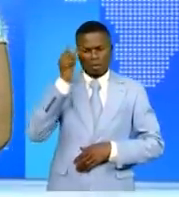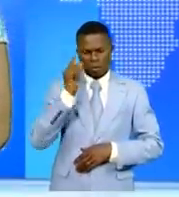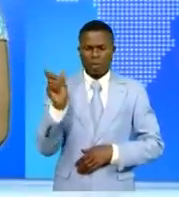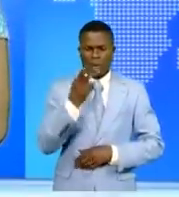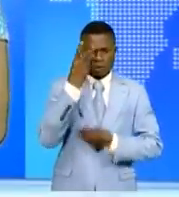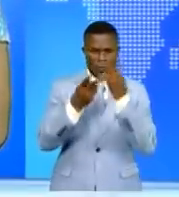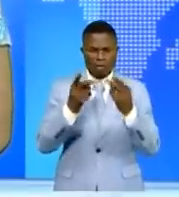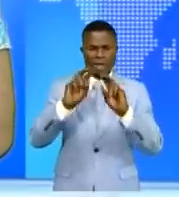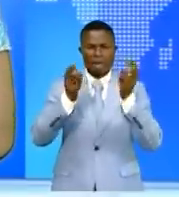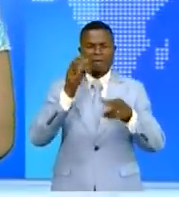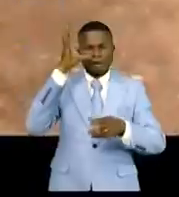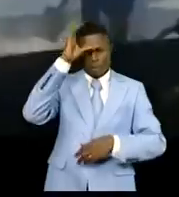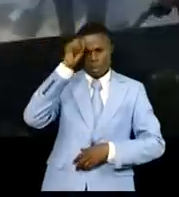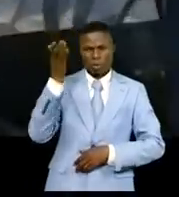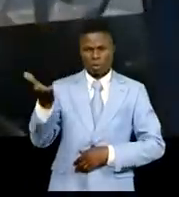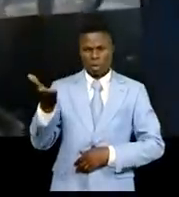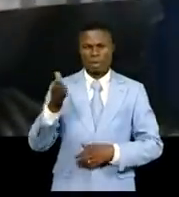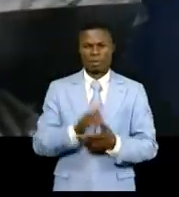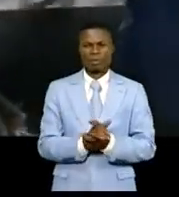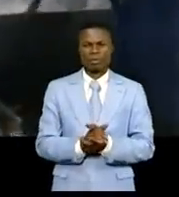ronde de la ville. Suivez.